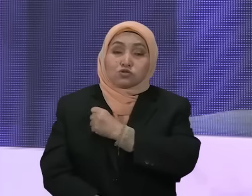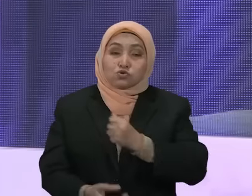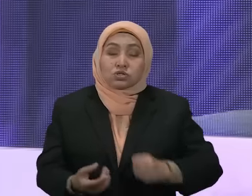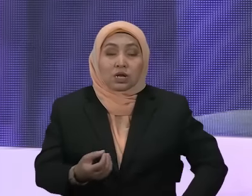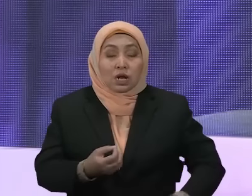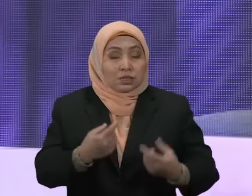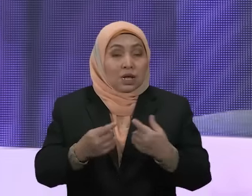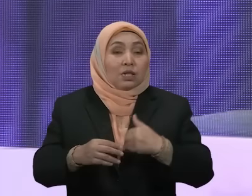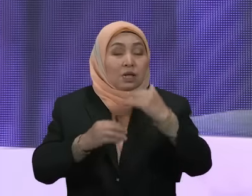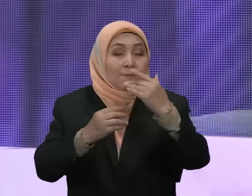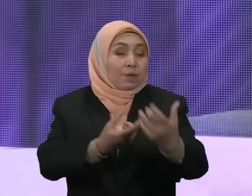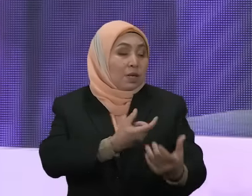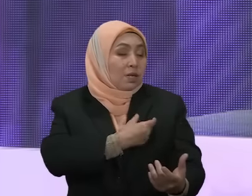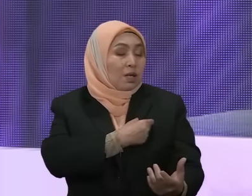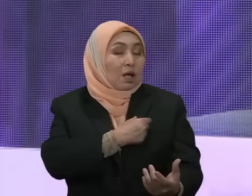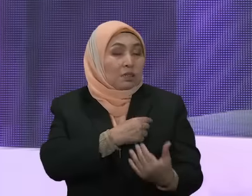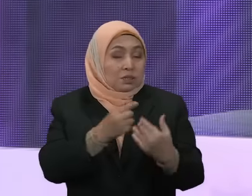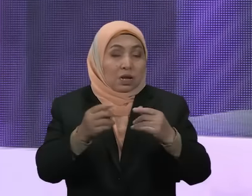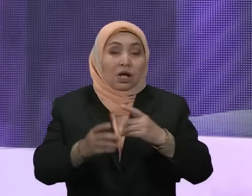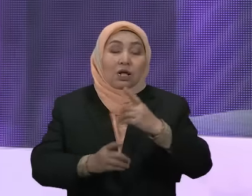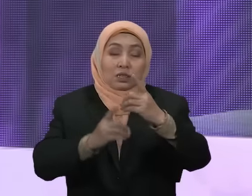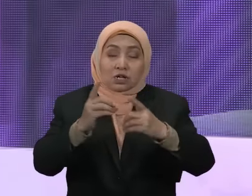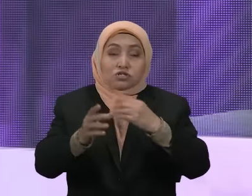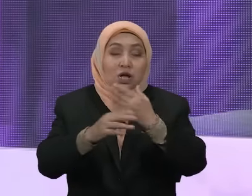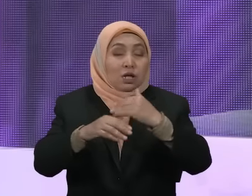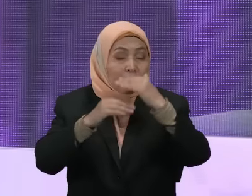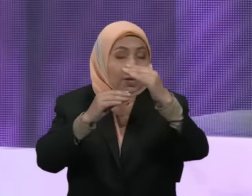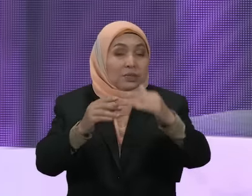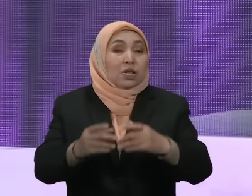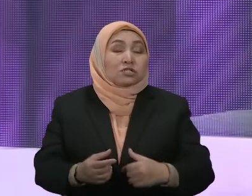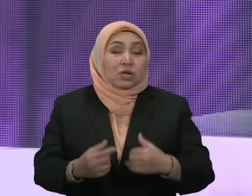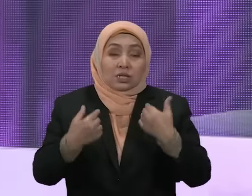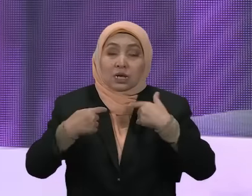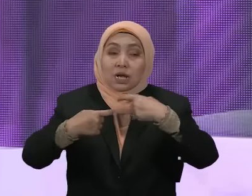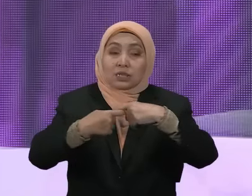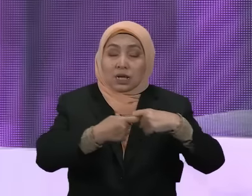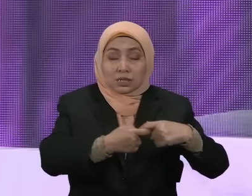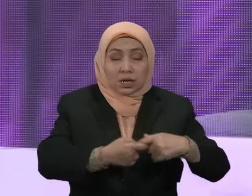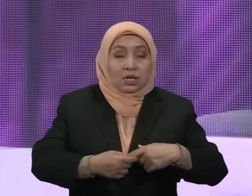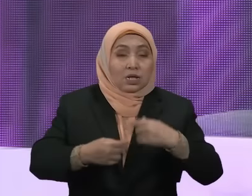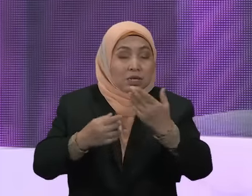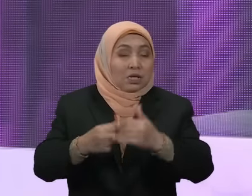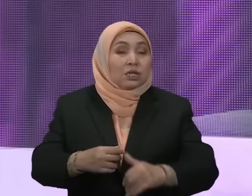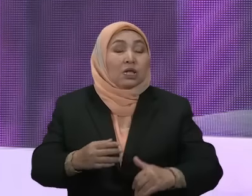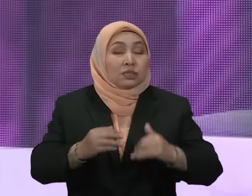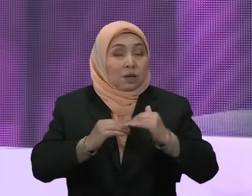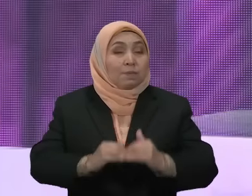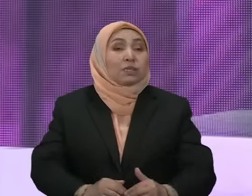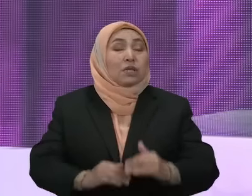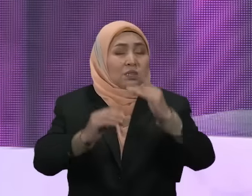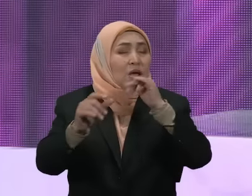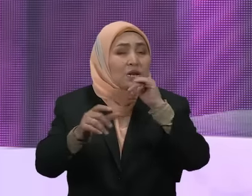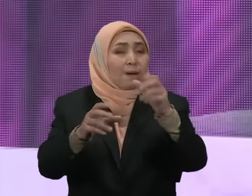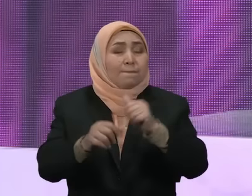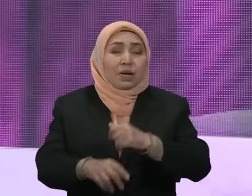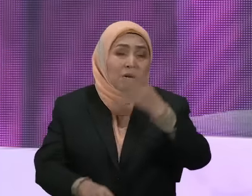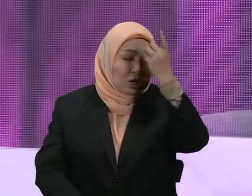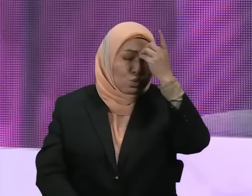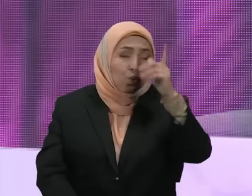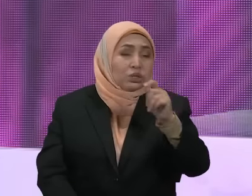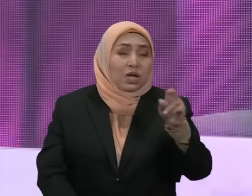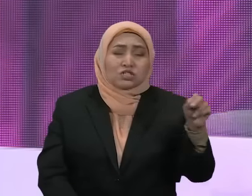beritahu darjah pingat, darjah kebesaran. Begitu kan. Maka darjah itu ada kaitan dengan darajatan indallah di sini. Kalau tak dapat Datuk Tan